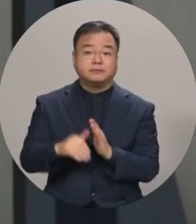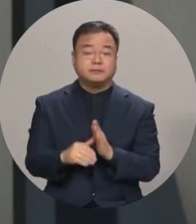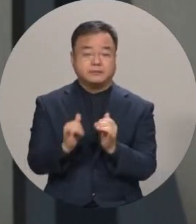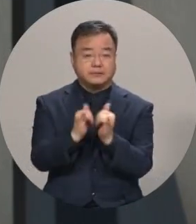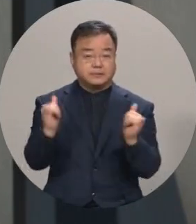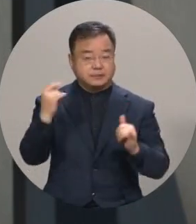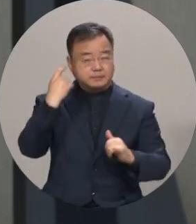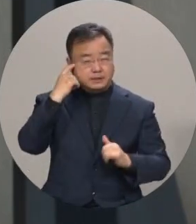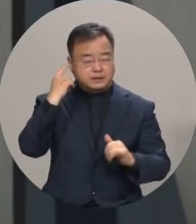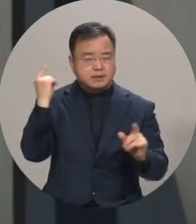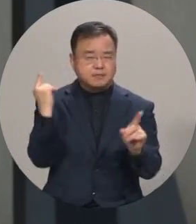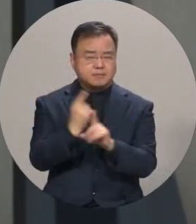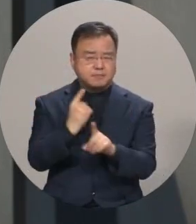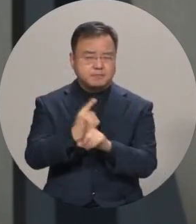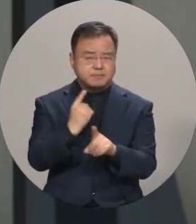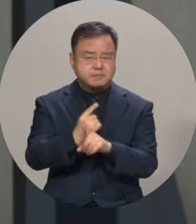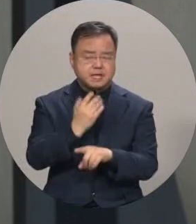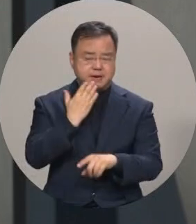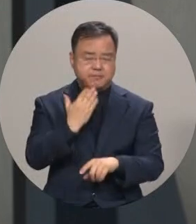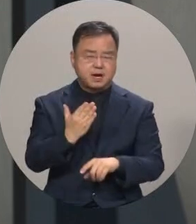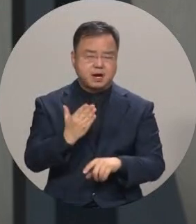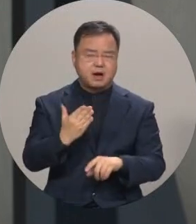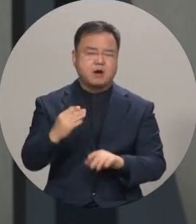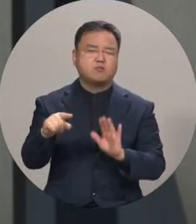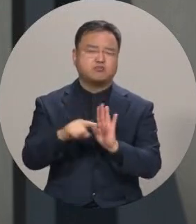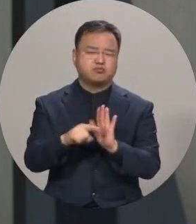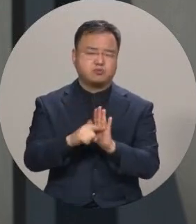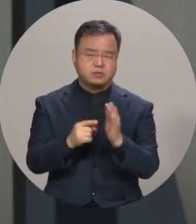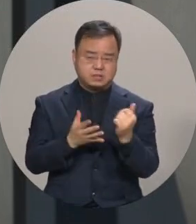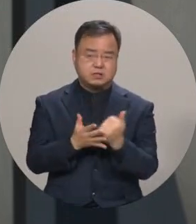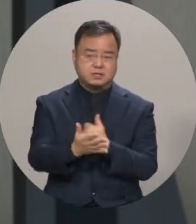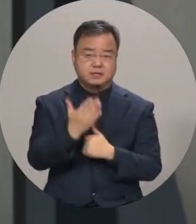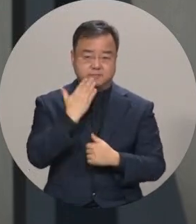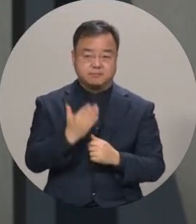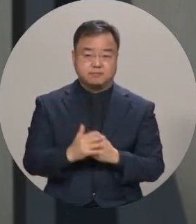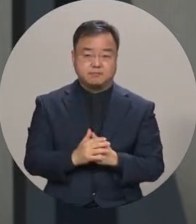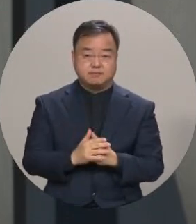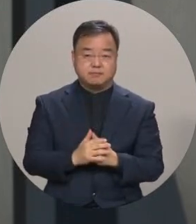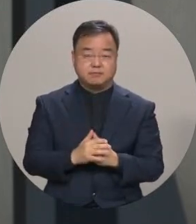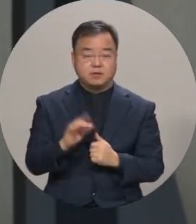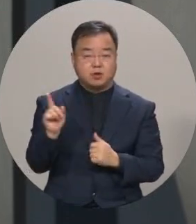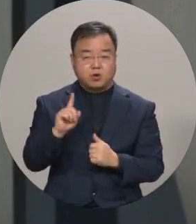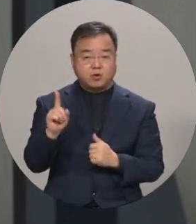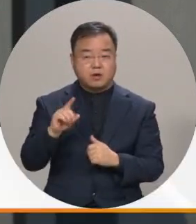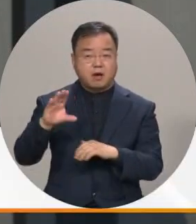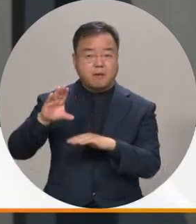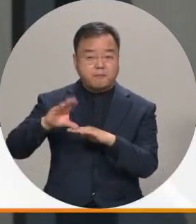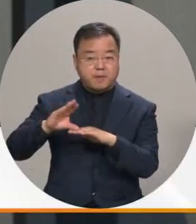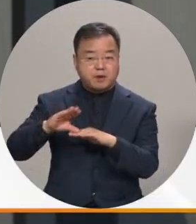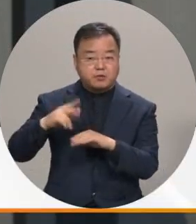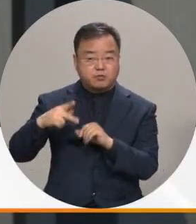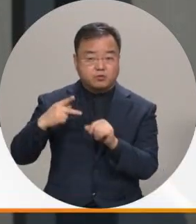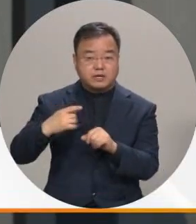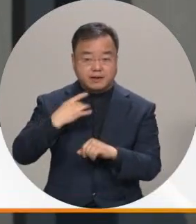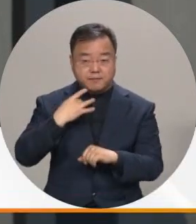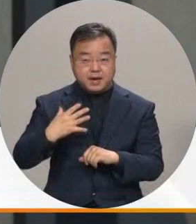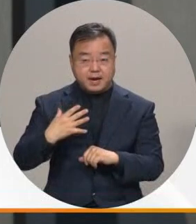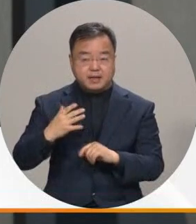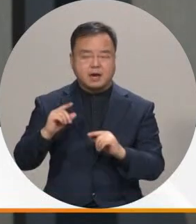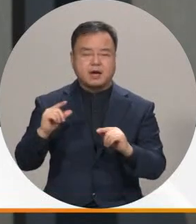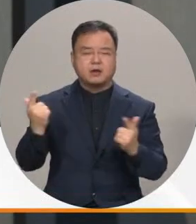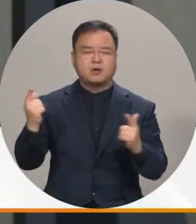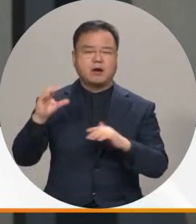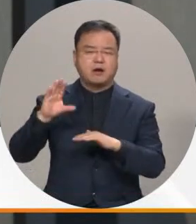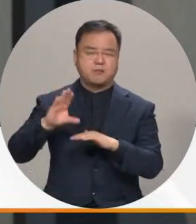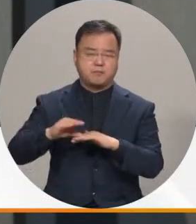인식을 좀 바꿀 수 있는 부정적 영향이 있다라고 생각을 하고요 이거 어떤 프로그램의 문제가 아니라 방송이 좀 더 저